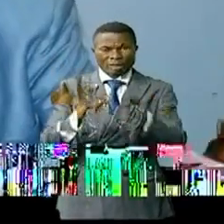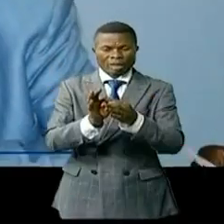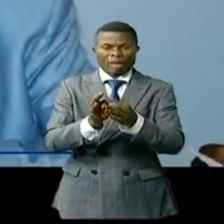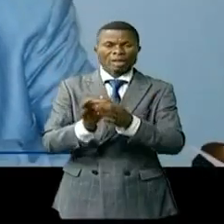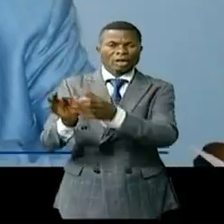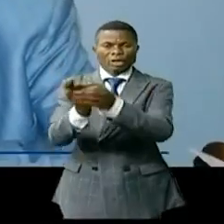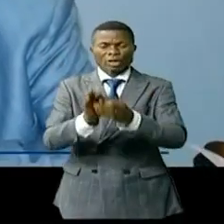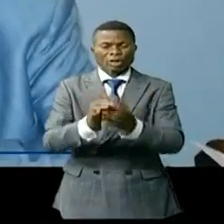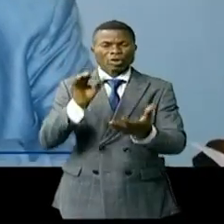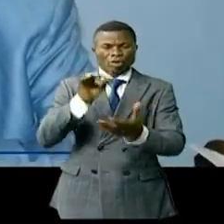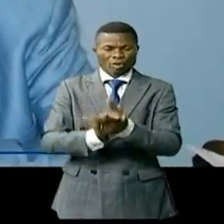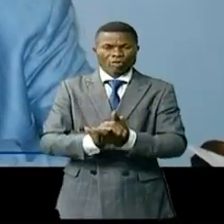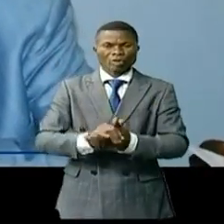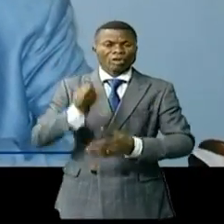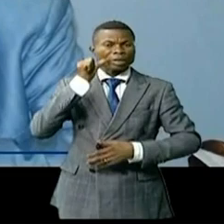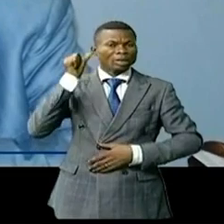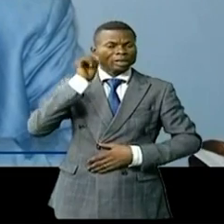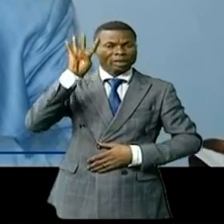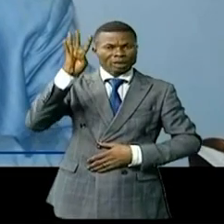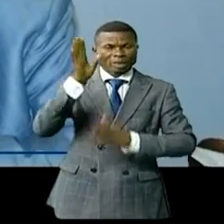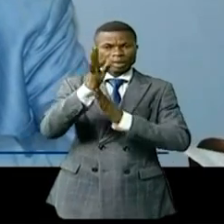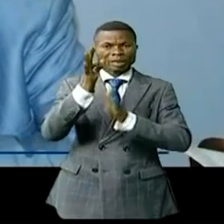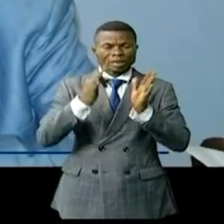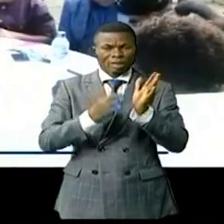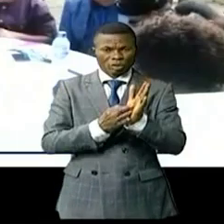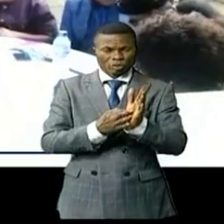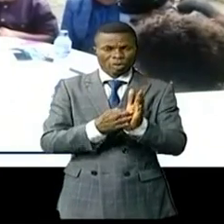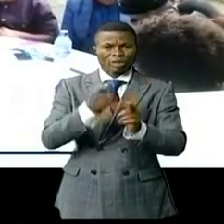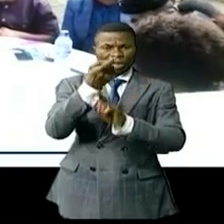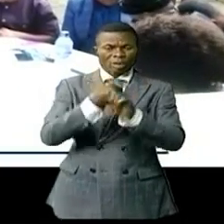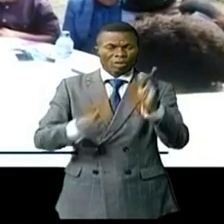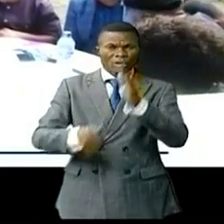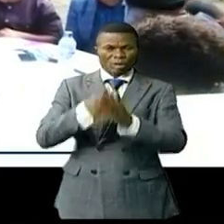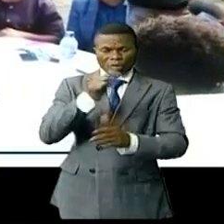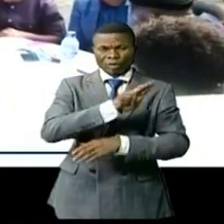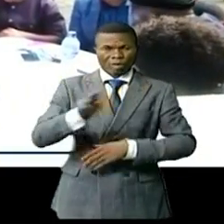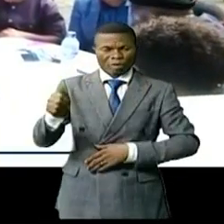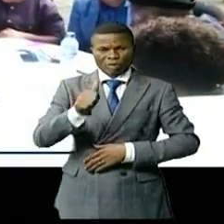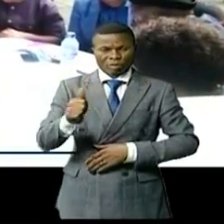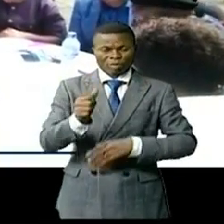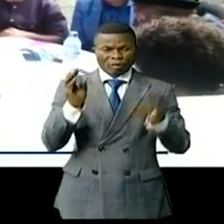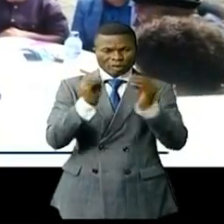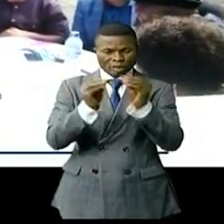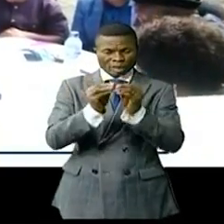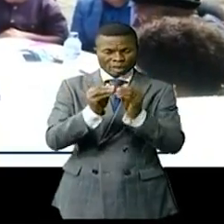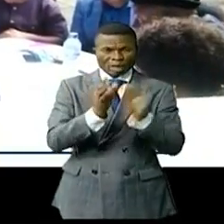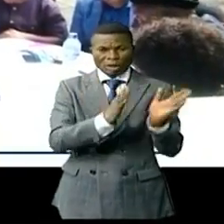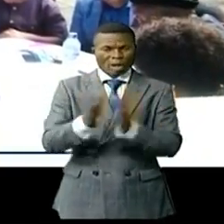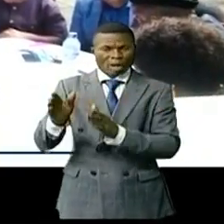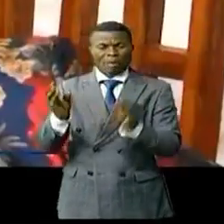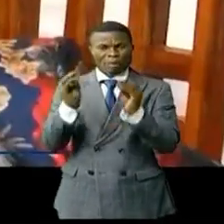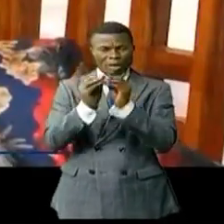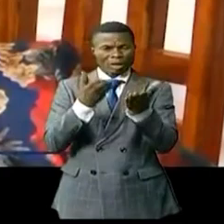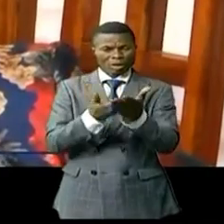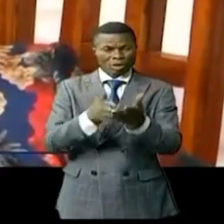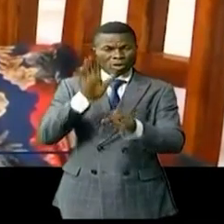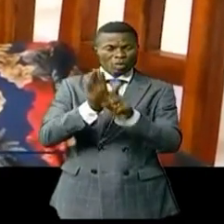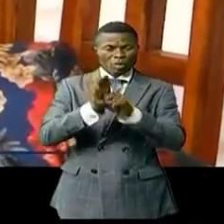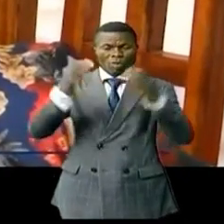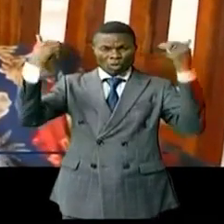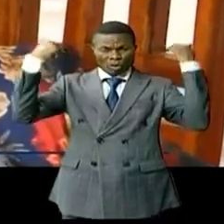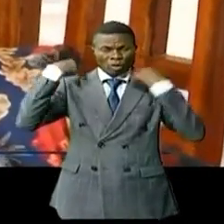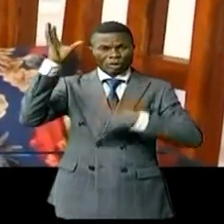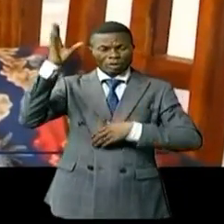jeudi 18 novembre 2021 au Cercle Elaïs. La consultation préparatoire de ces sommets, plusieurs autorités traditionnelles